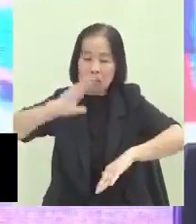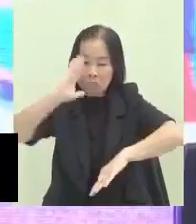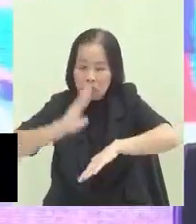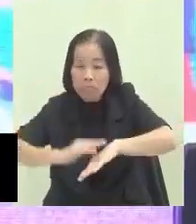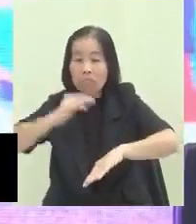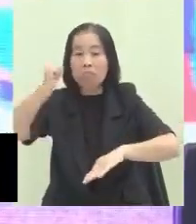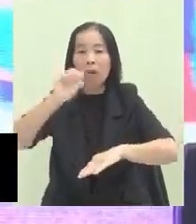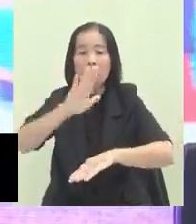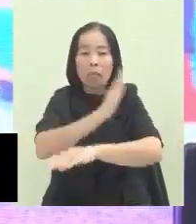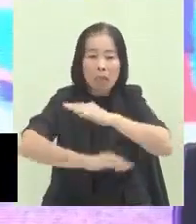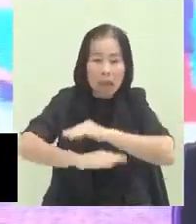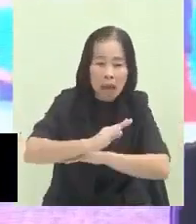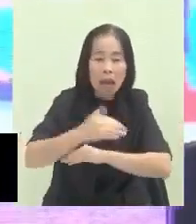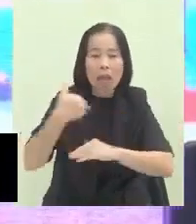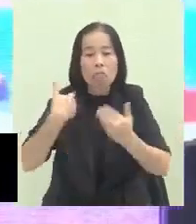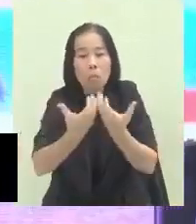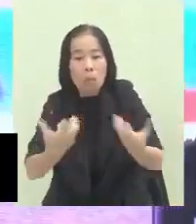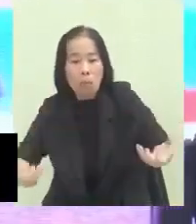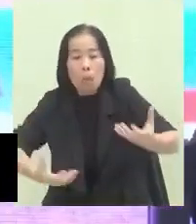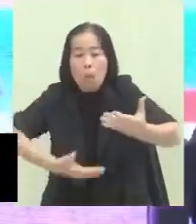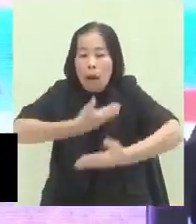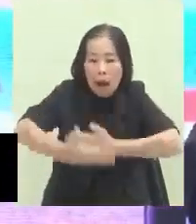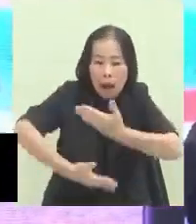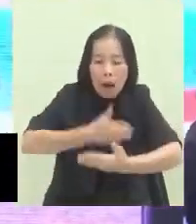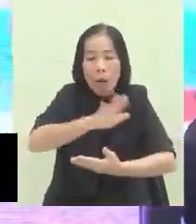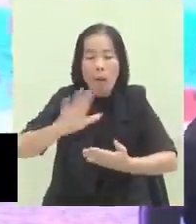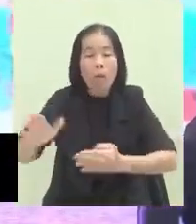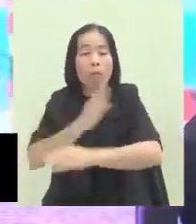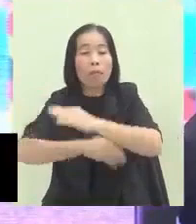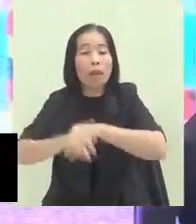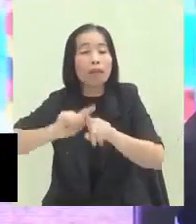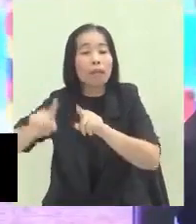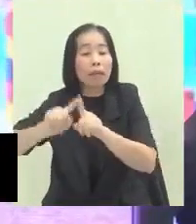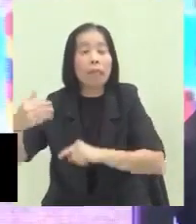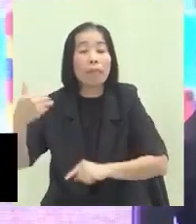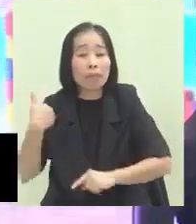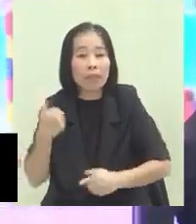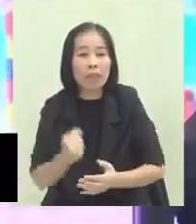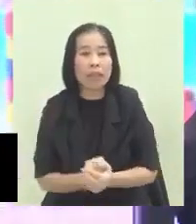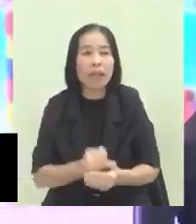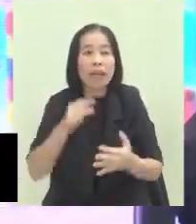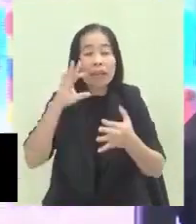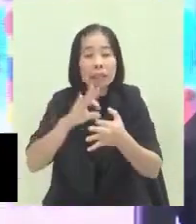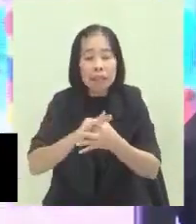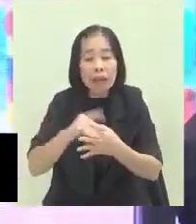จำหน่ายสินค้าโดยคนพิการการพัฒนานโยบายด้านการจ้างงาน